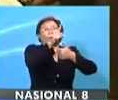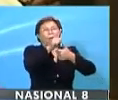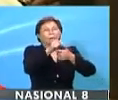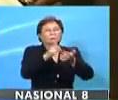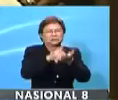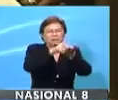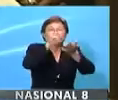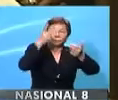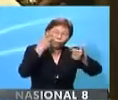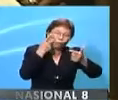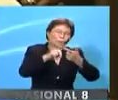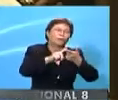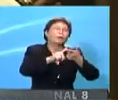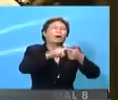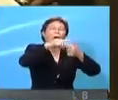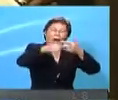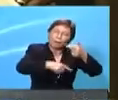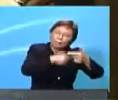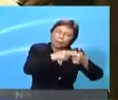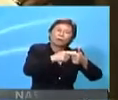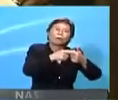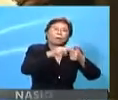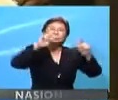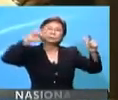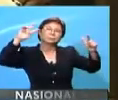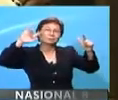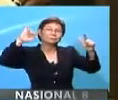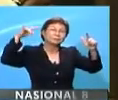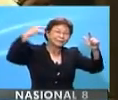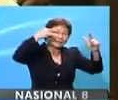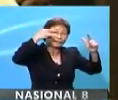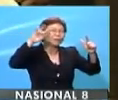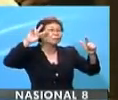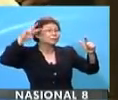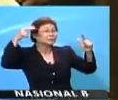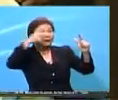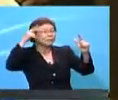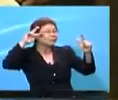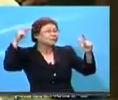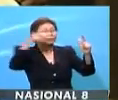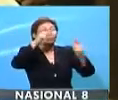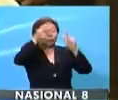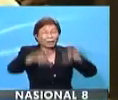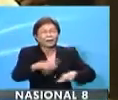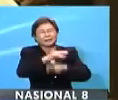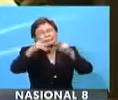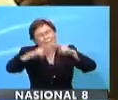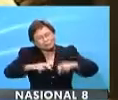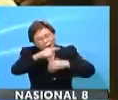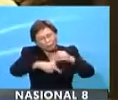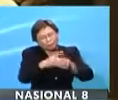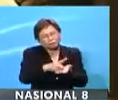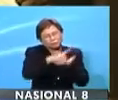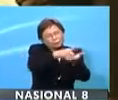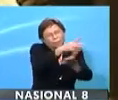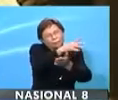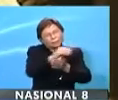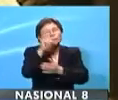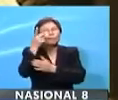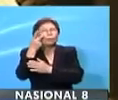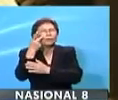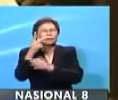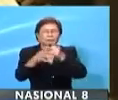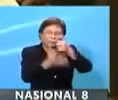derma politik, isu yang berkenaan dengan persepsi rakyat, isu yang berkenaan dengan siasatan berhubung dengan derma dana